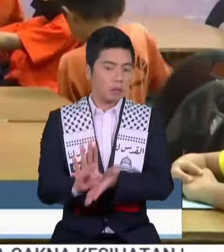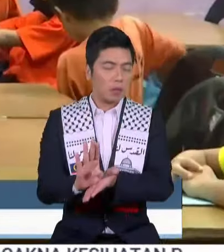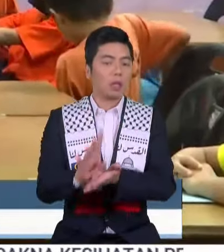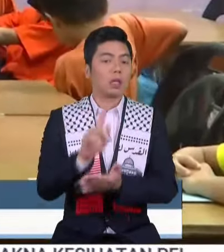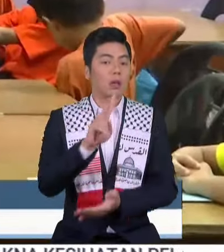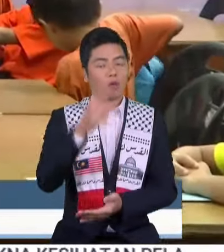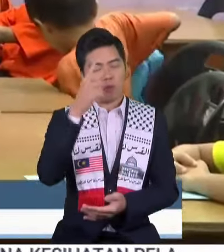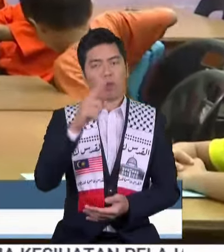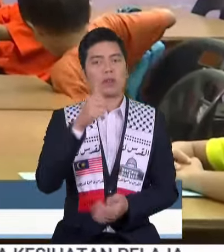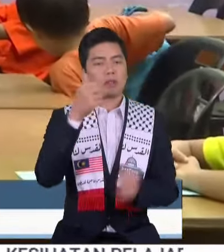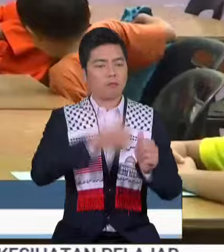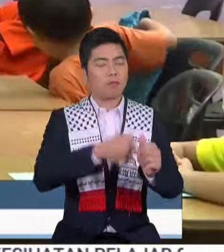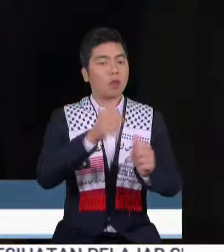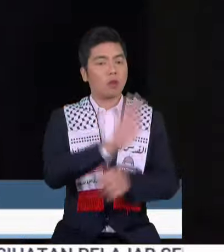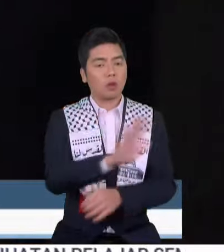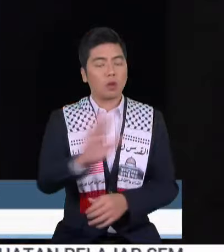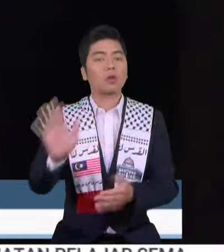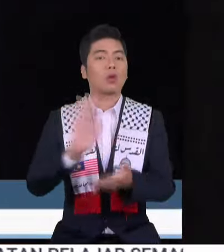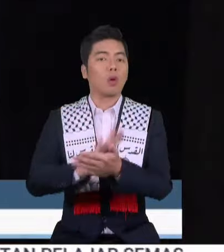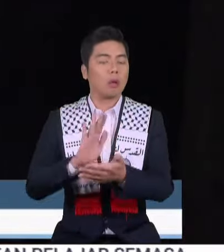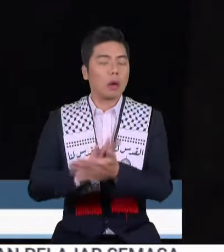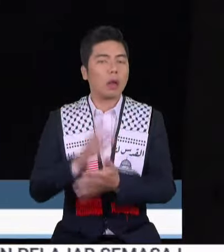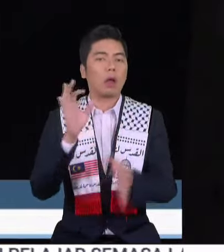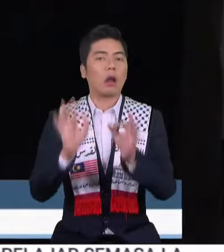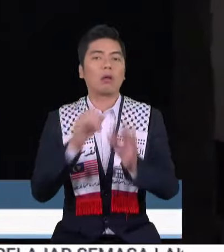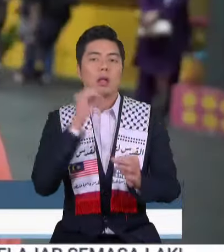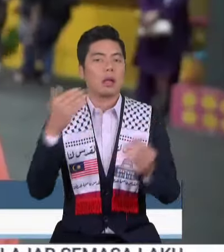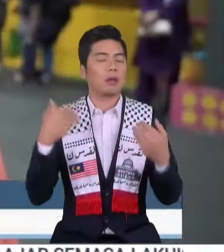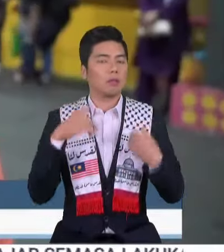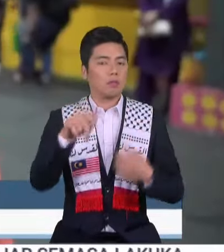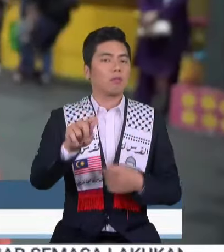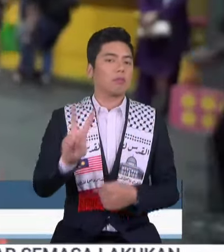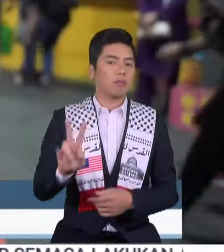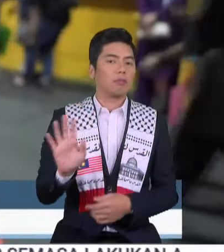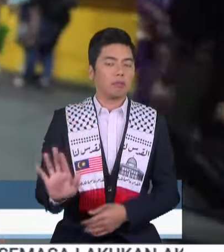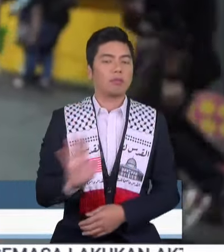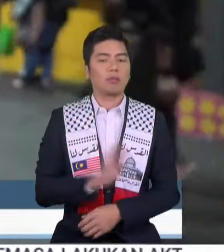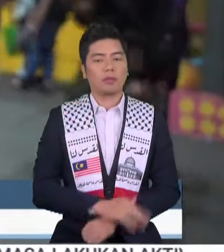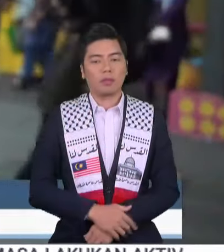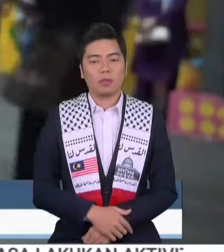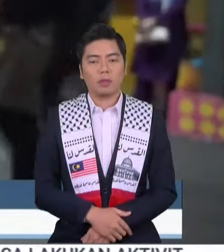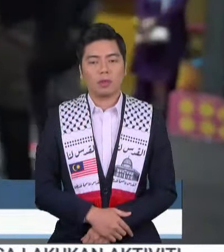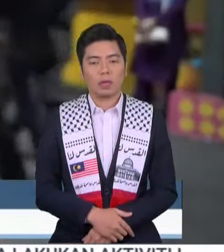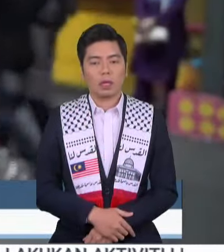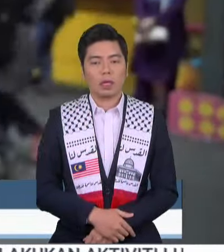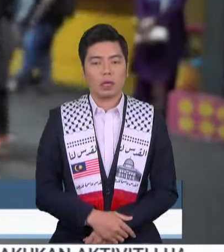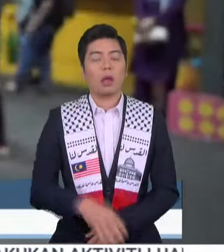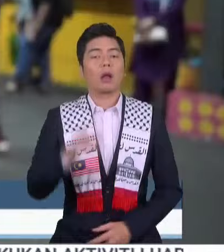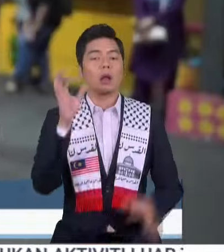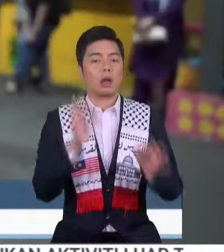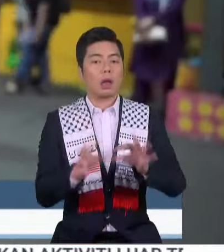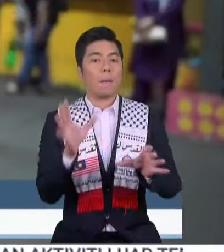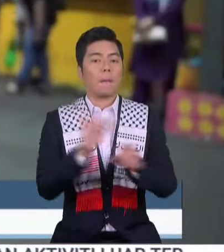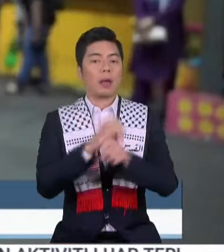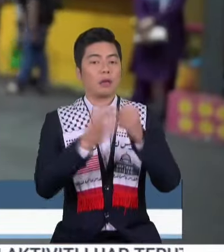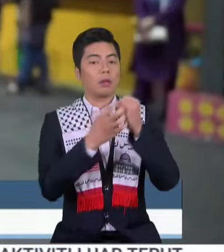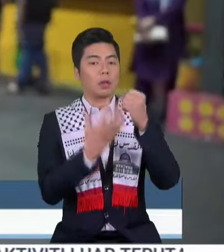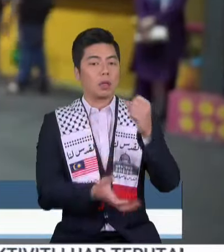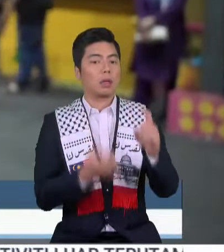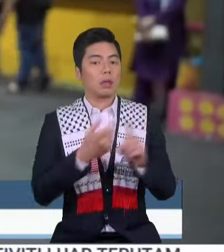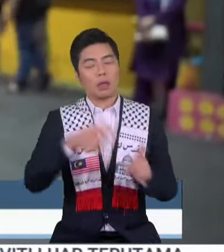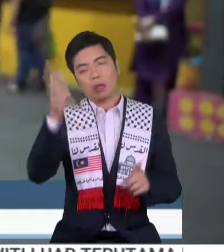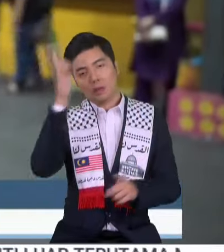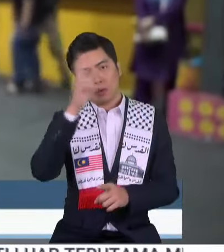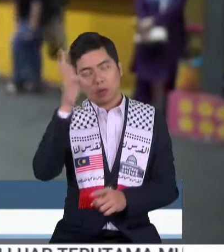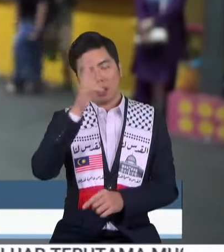kepada setiap sekolah di Sarawak yang belum mempunyai kemudahan ini. Jika kita dapat dana daripada pihak kerajaan negeri, kita